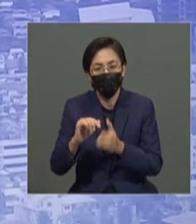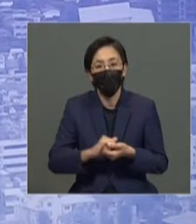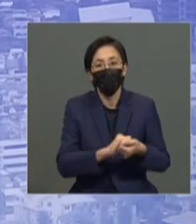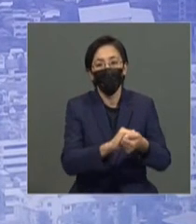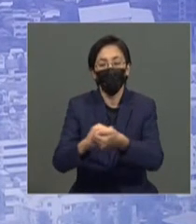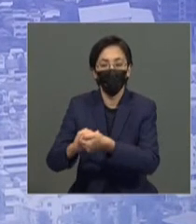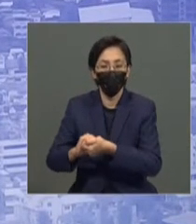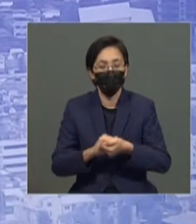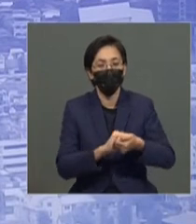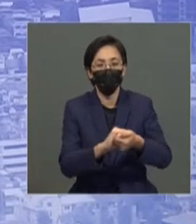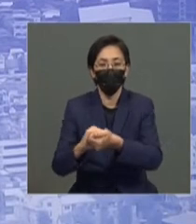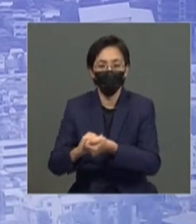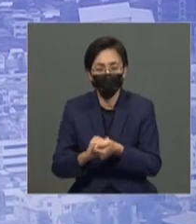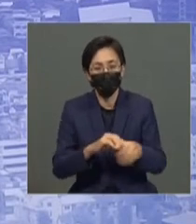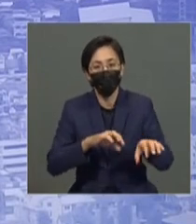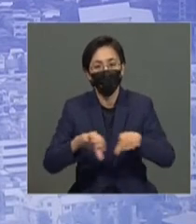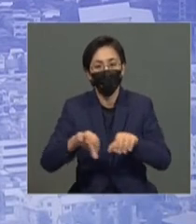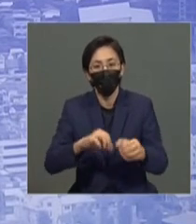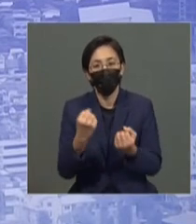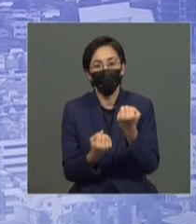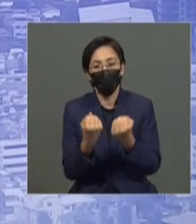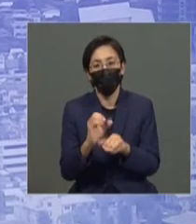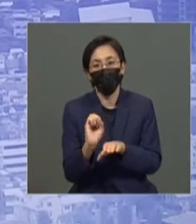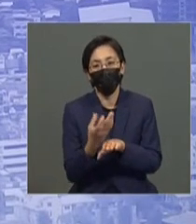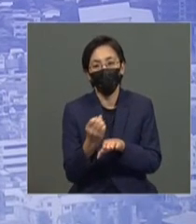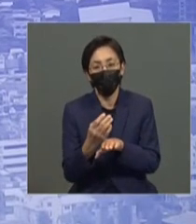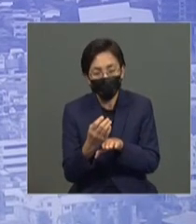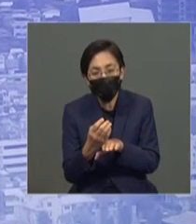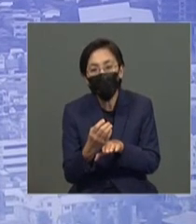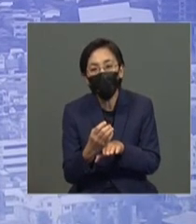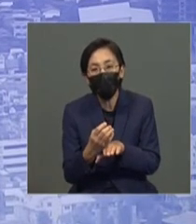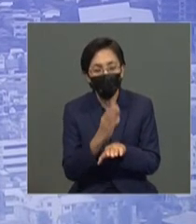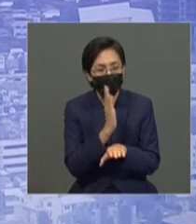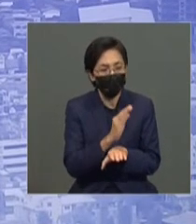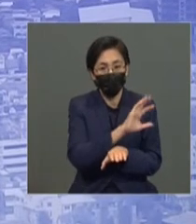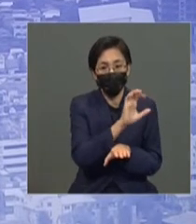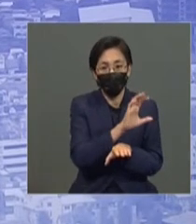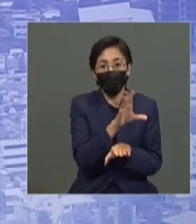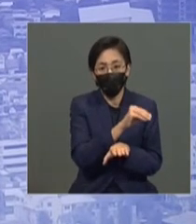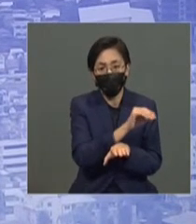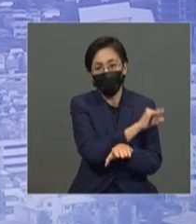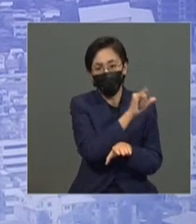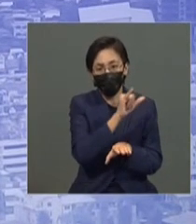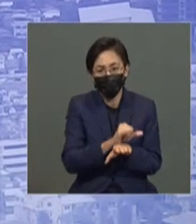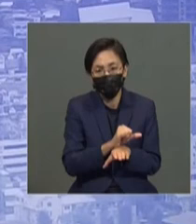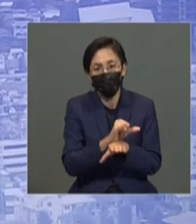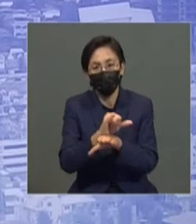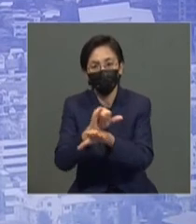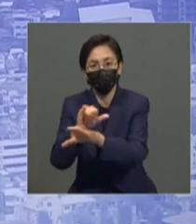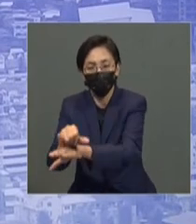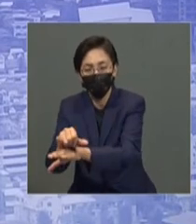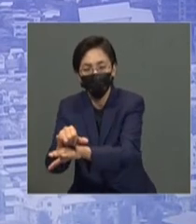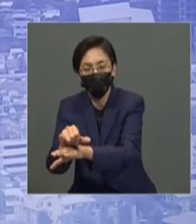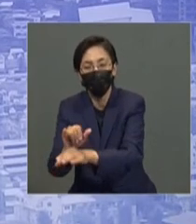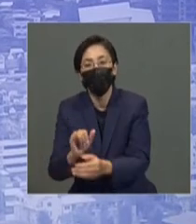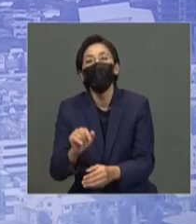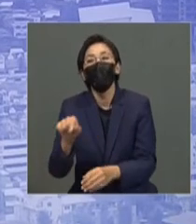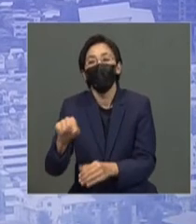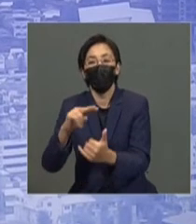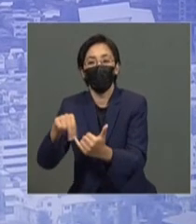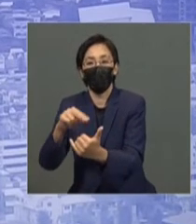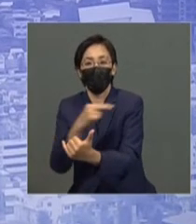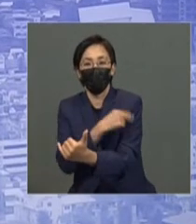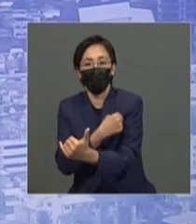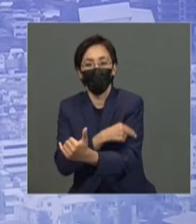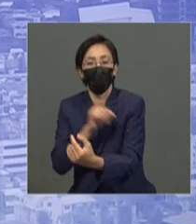ไม้ร่วมมือที่กรุณาจัดรถฉุกเฉินเพื่อที่จะนำส่งผู้ป่วยที่รอเตียงไปยังสถานที่ เพื่อเข้ารับการรัก